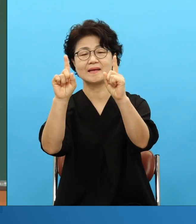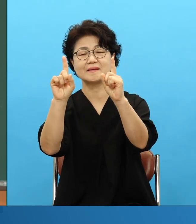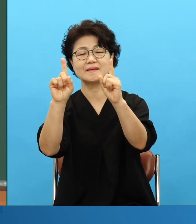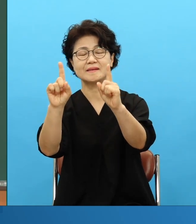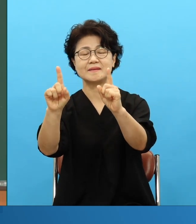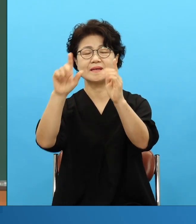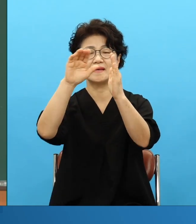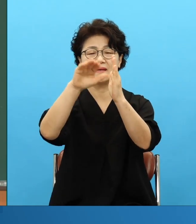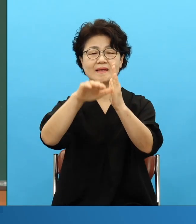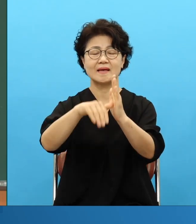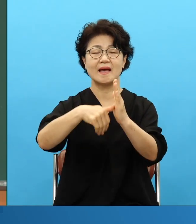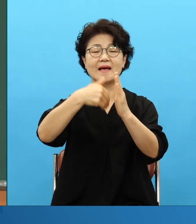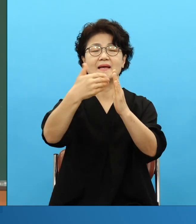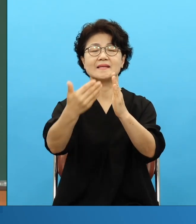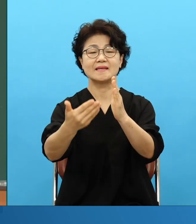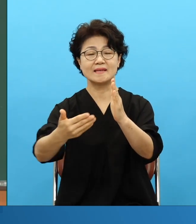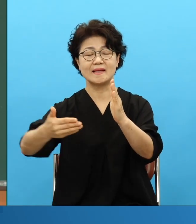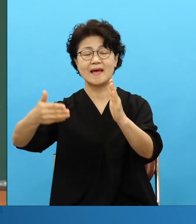회복되네.